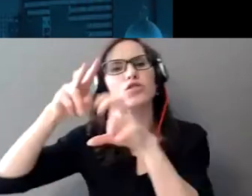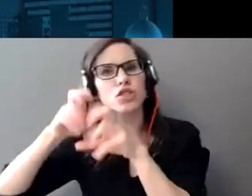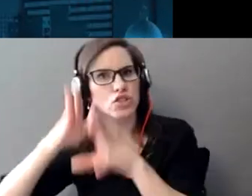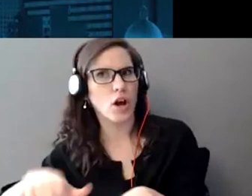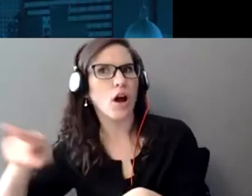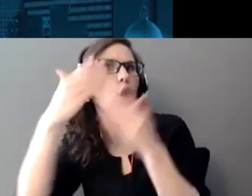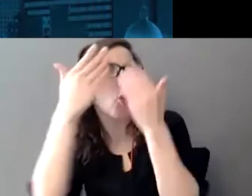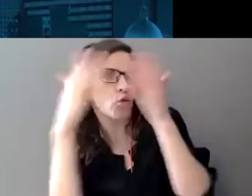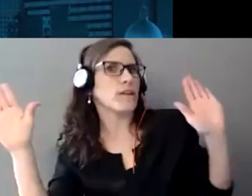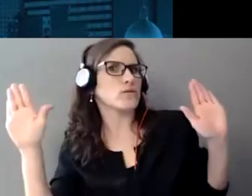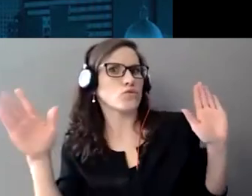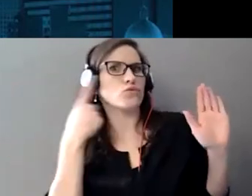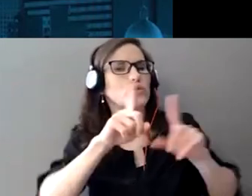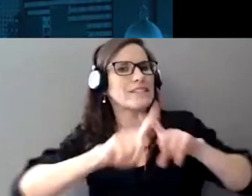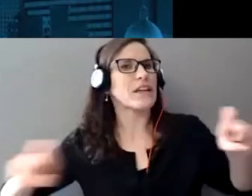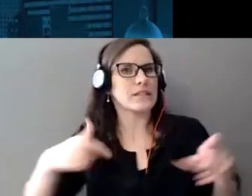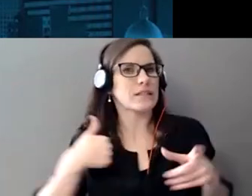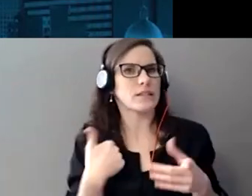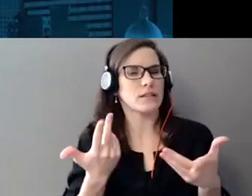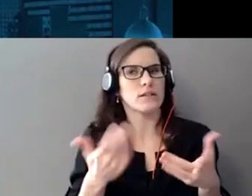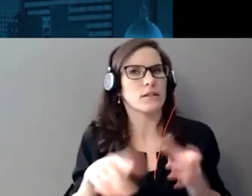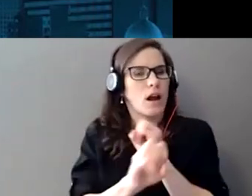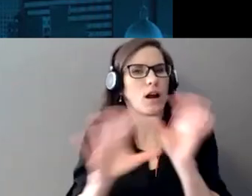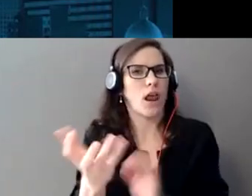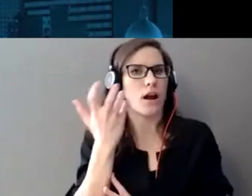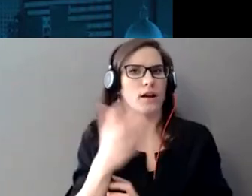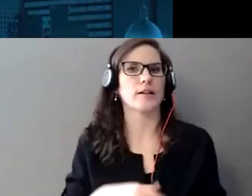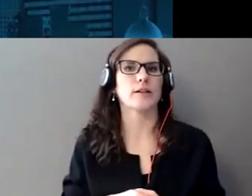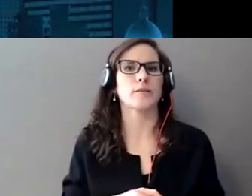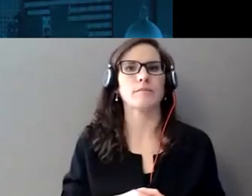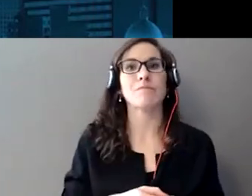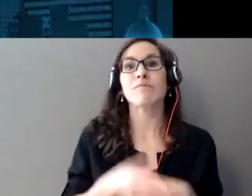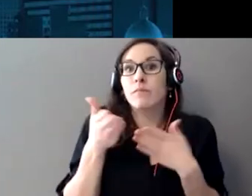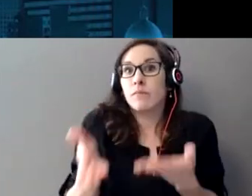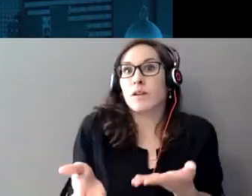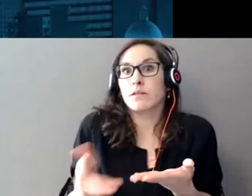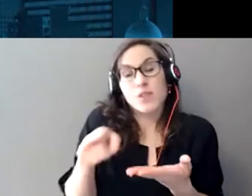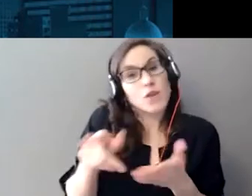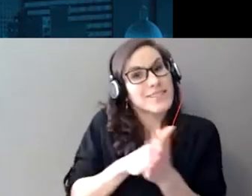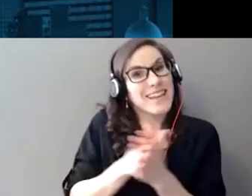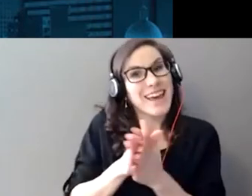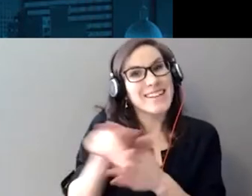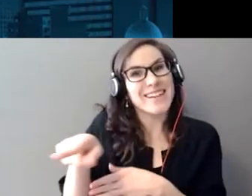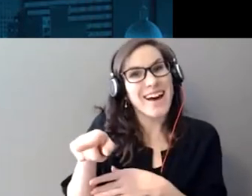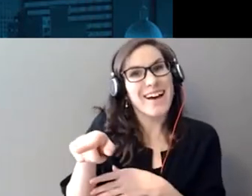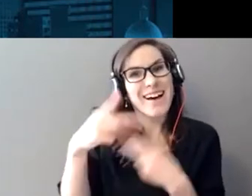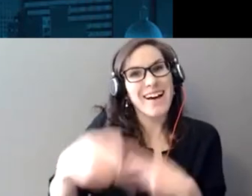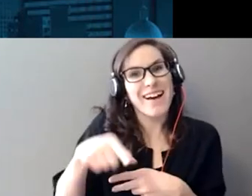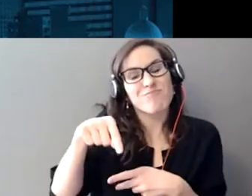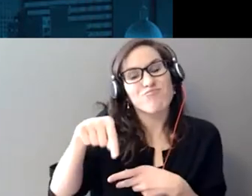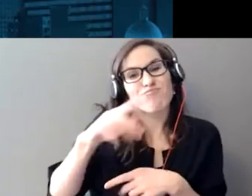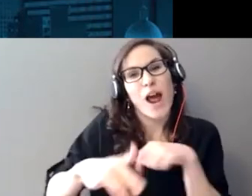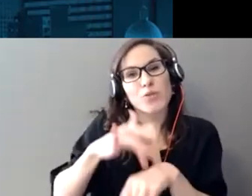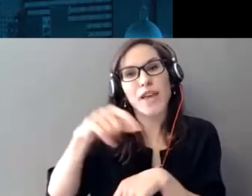ne fait pas de doute c'est aussi et ça c'est une spécificité intéressante à l'UQAM on pourrait dire